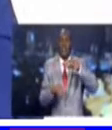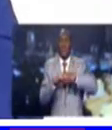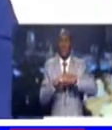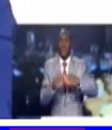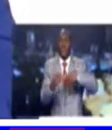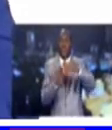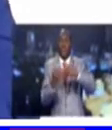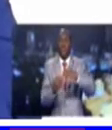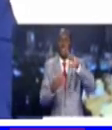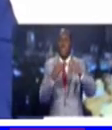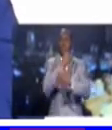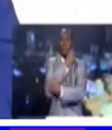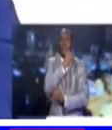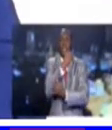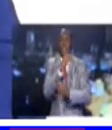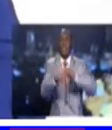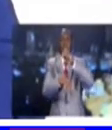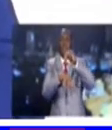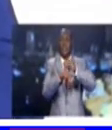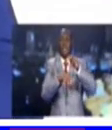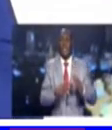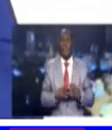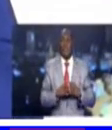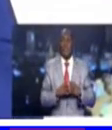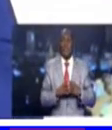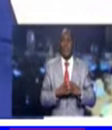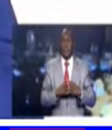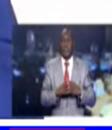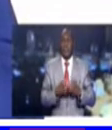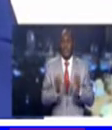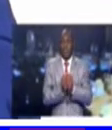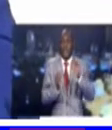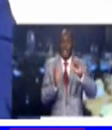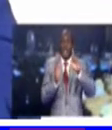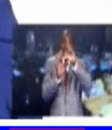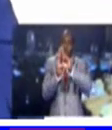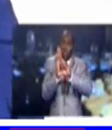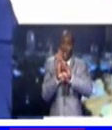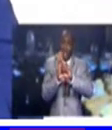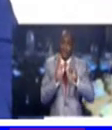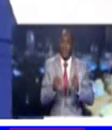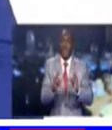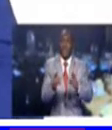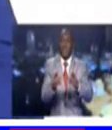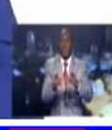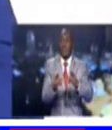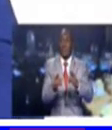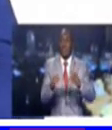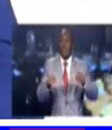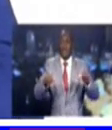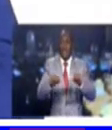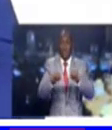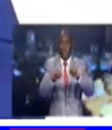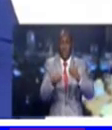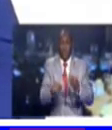l'étendue du territoire national conformément à la loi sur l'état d'urgence ces mesures